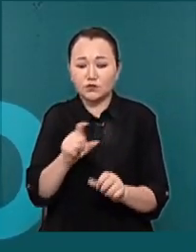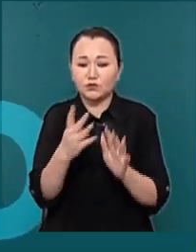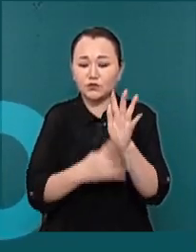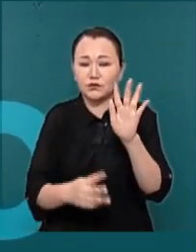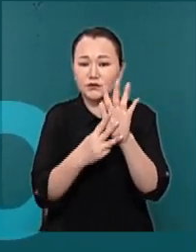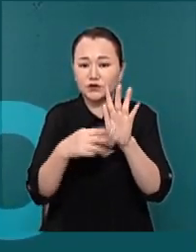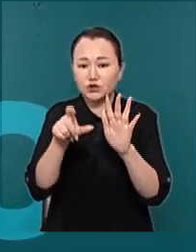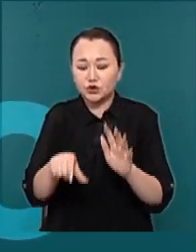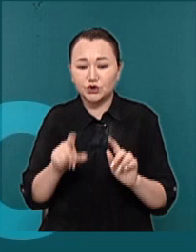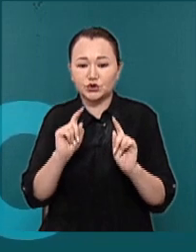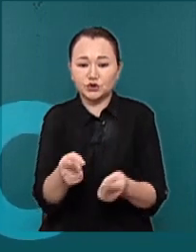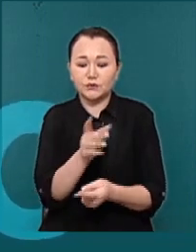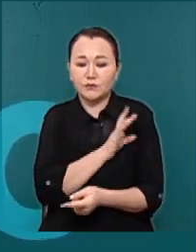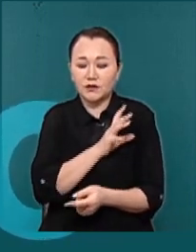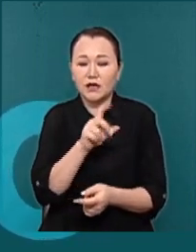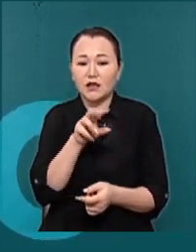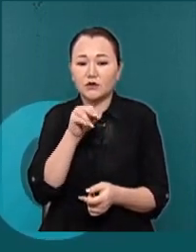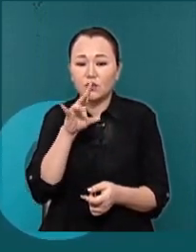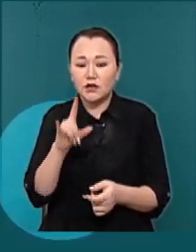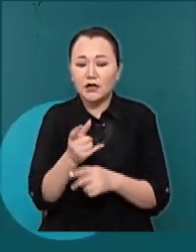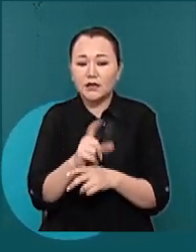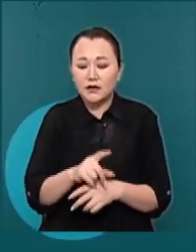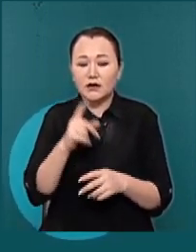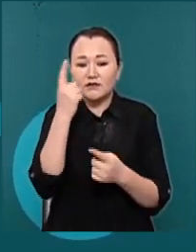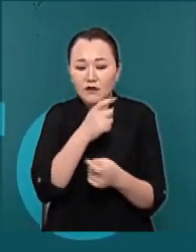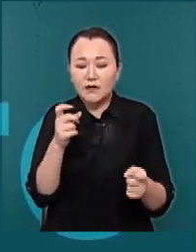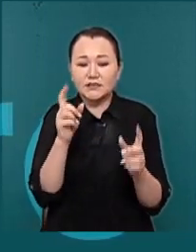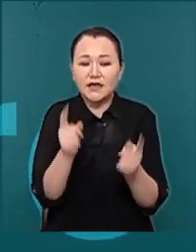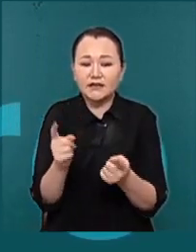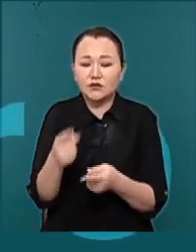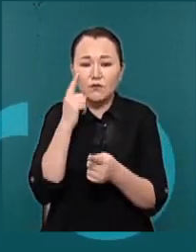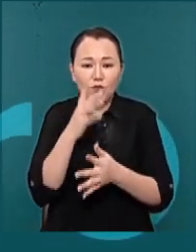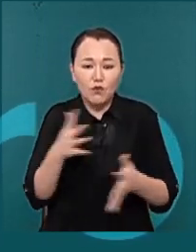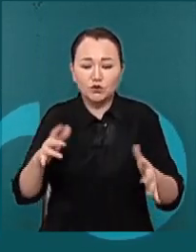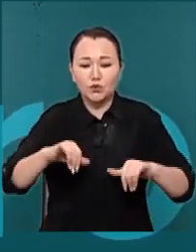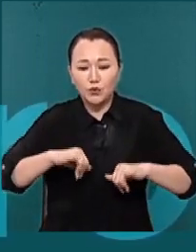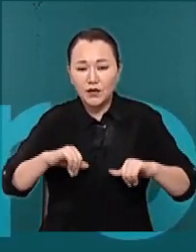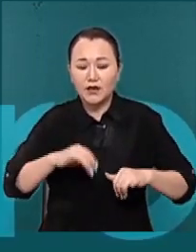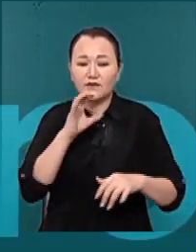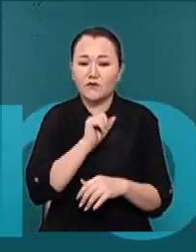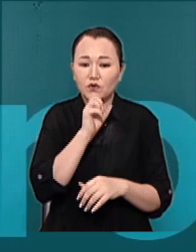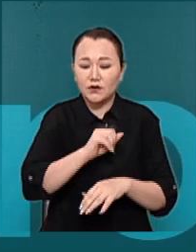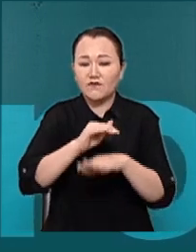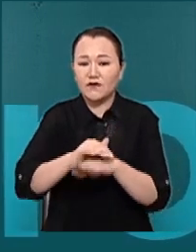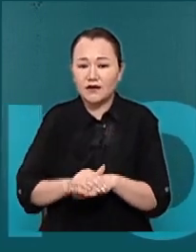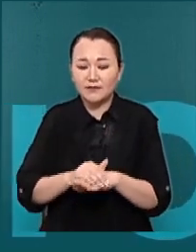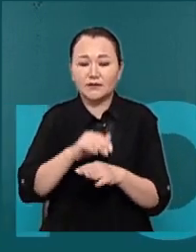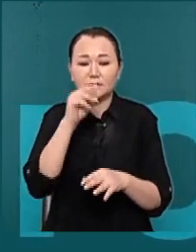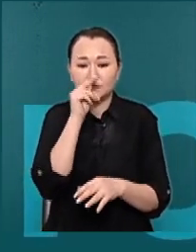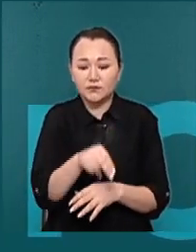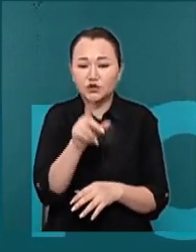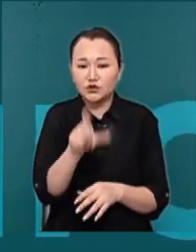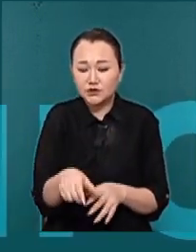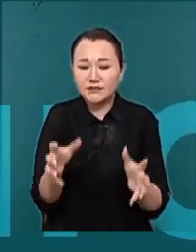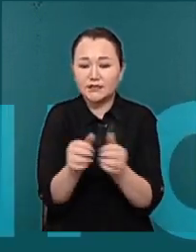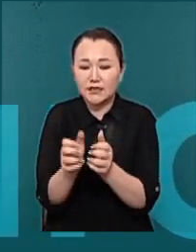98 адамды қамауға алған. Анадолу агенттігінің мәліметінше ұсталғандардың басым бөлігі бұзақылық және тонау деректері бойынша күдікке ілініпті.